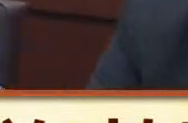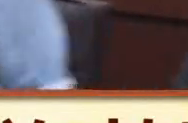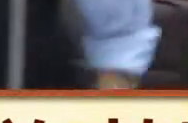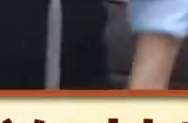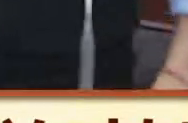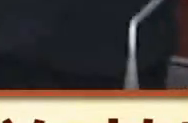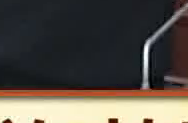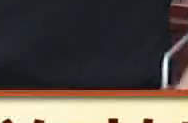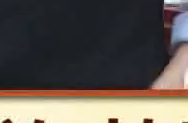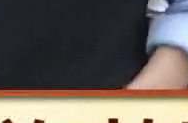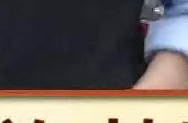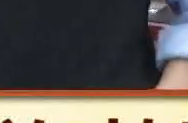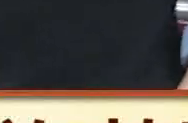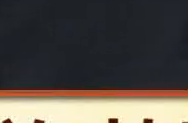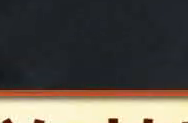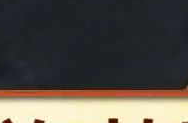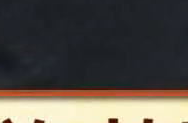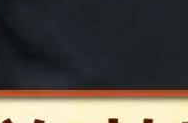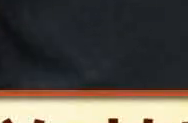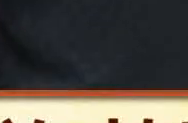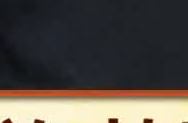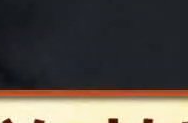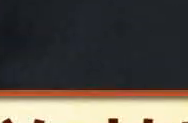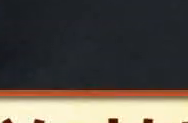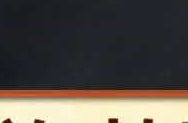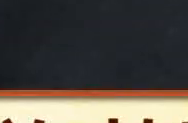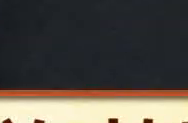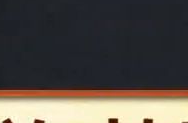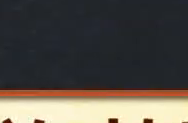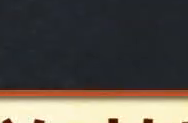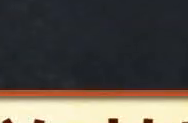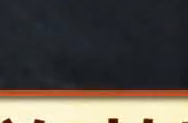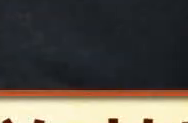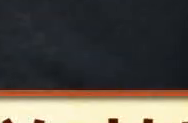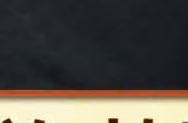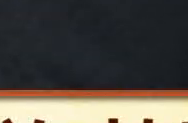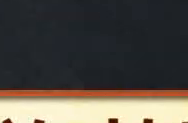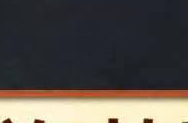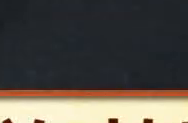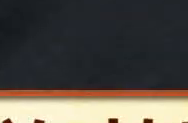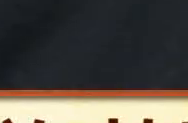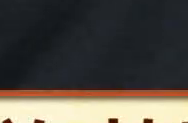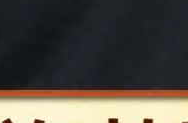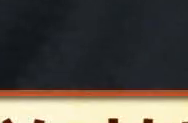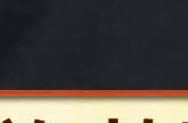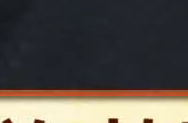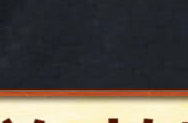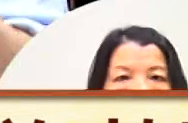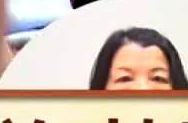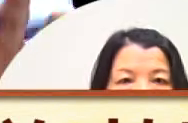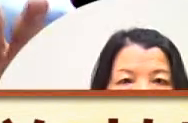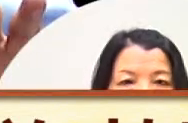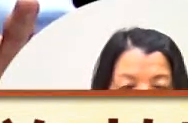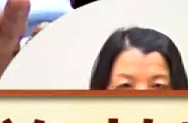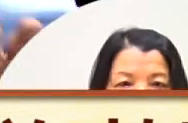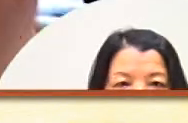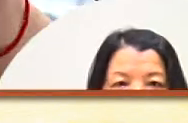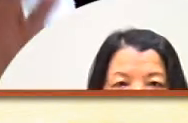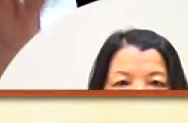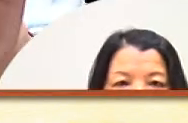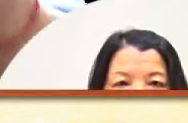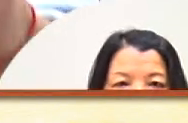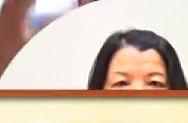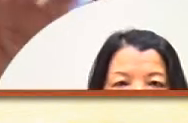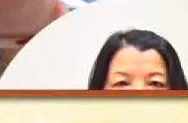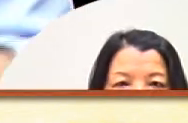小学生，嘛不是中几年，希望韩国瑜会记市民的期待。韩国瑜是俄罗陈志忠的质询， 是降龙十八掌，